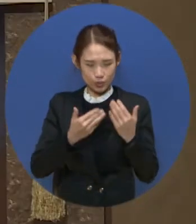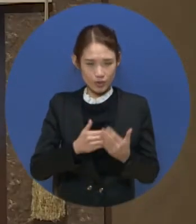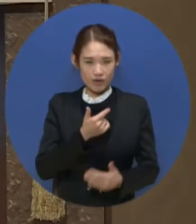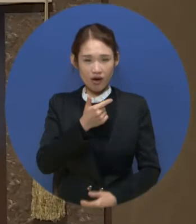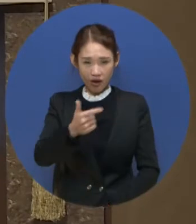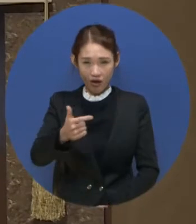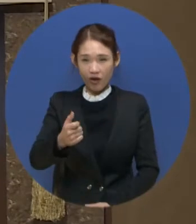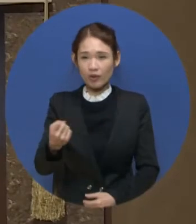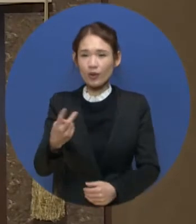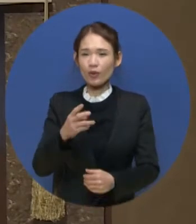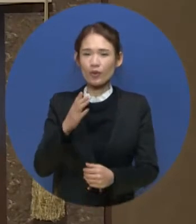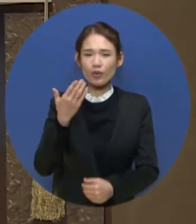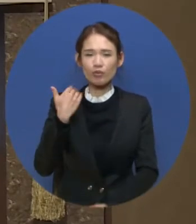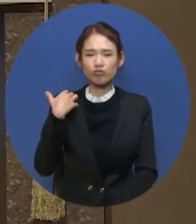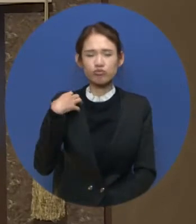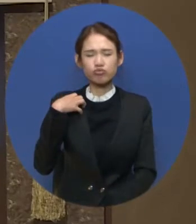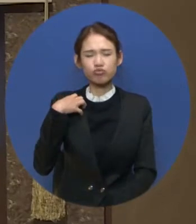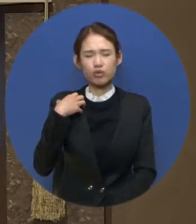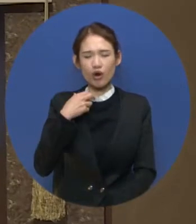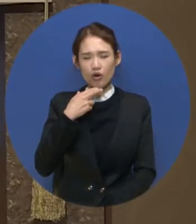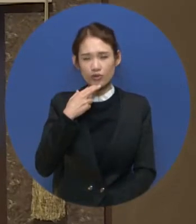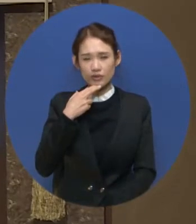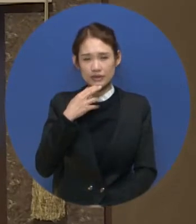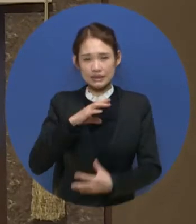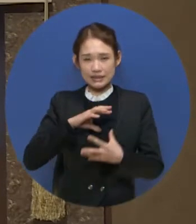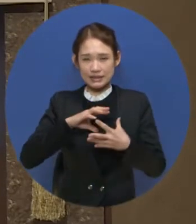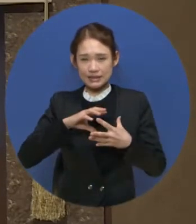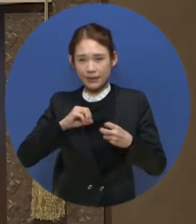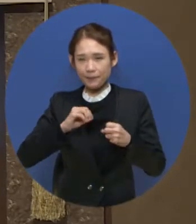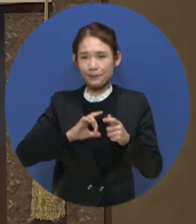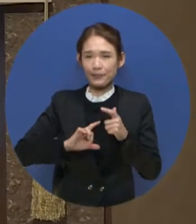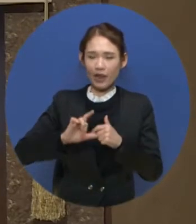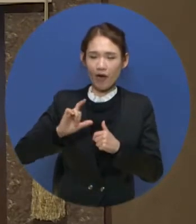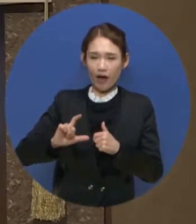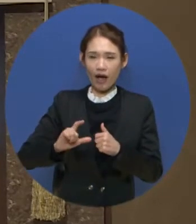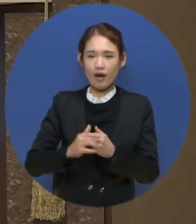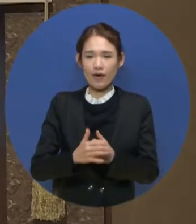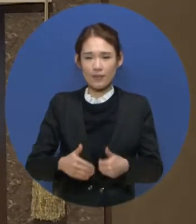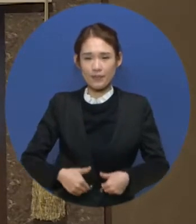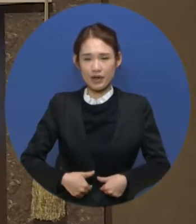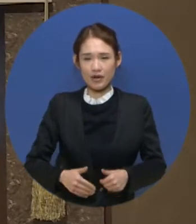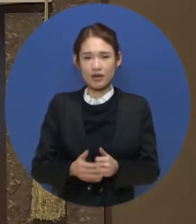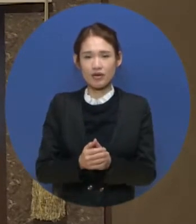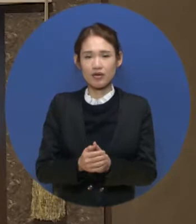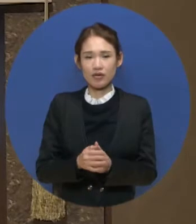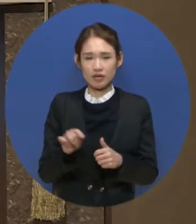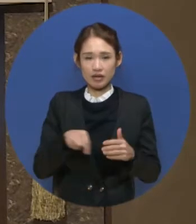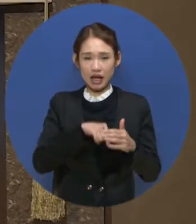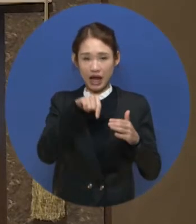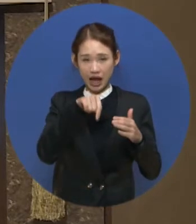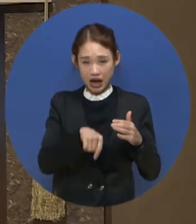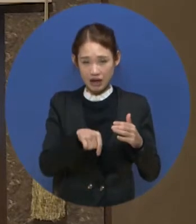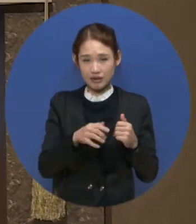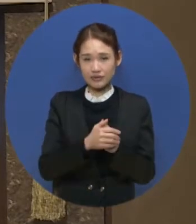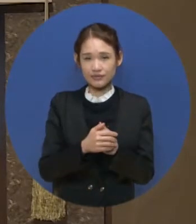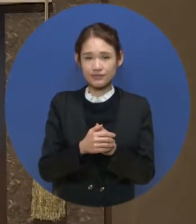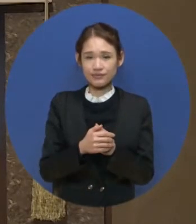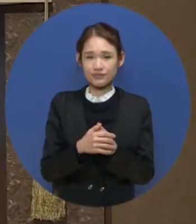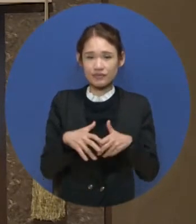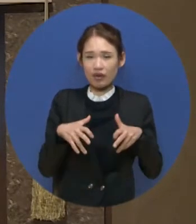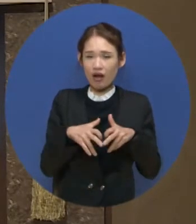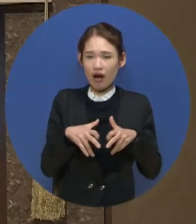또 몸에 무리가 없이 근력을 강화할 수도 있고 또 특히 그 안에